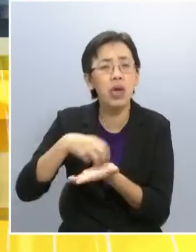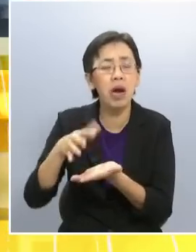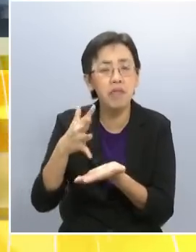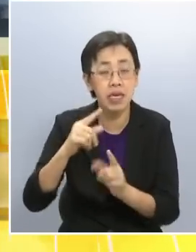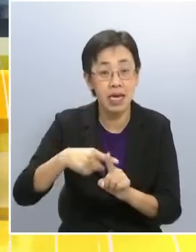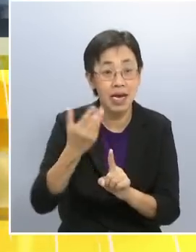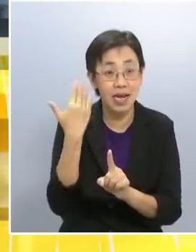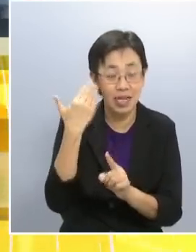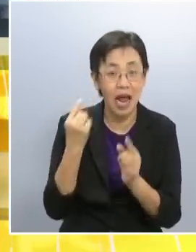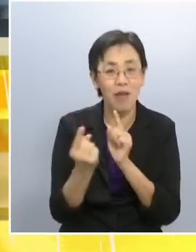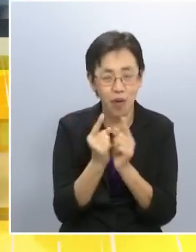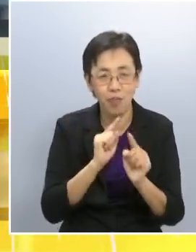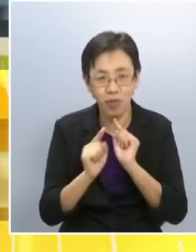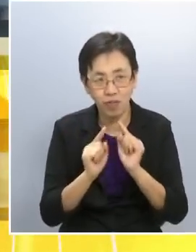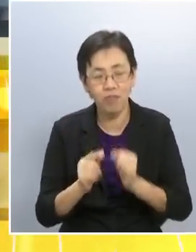า